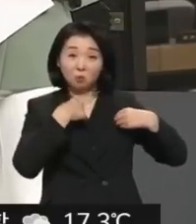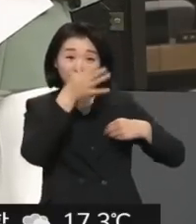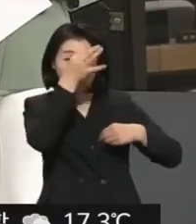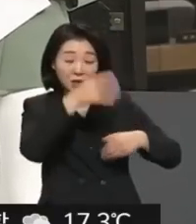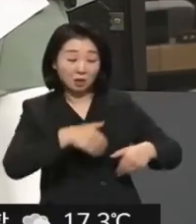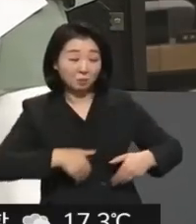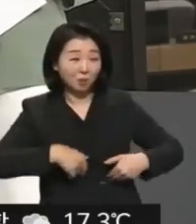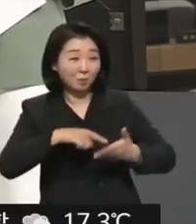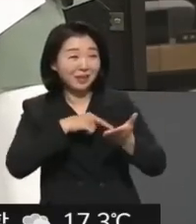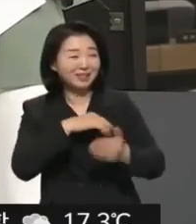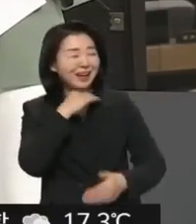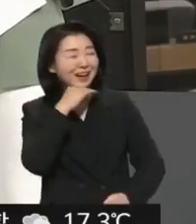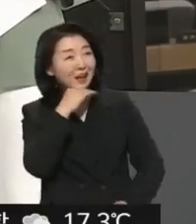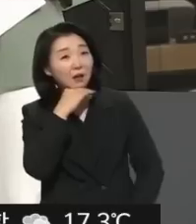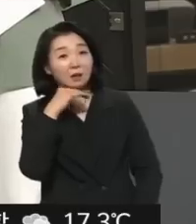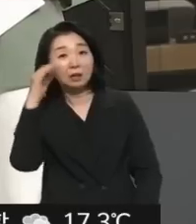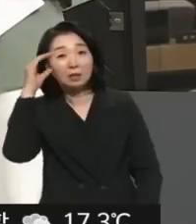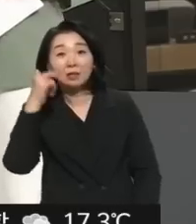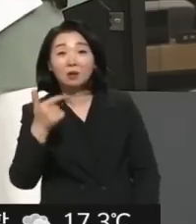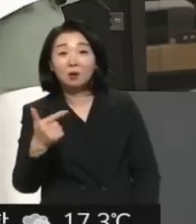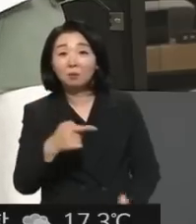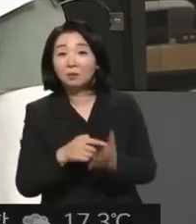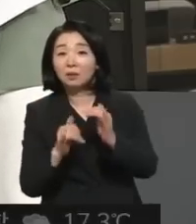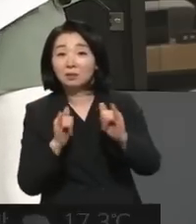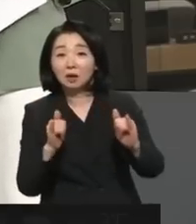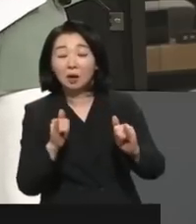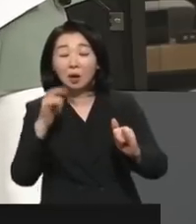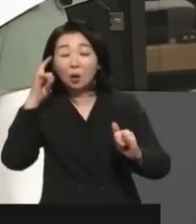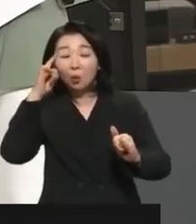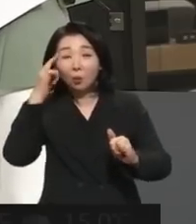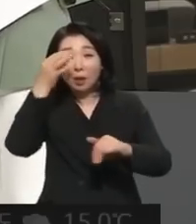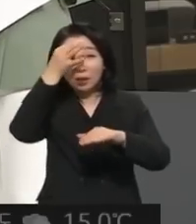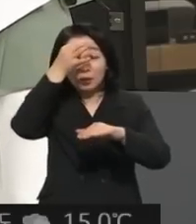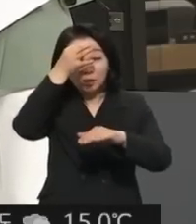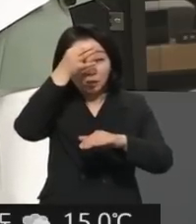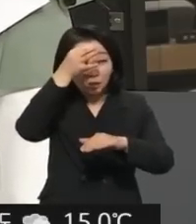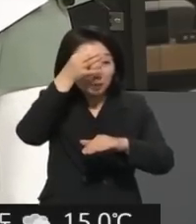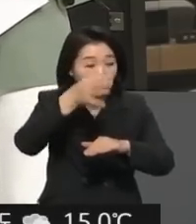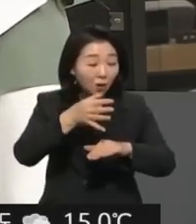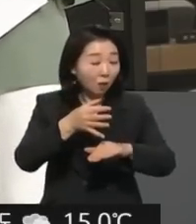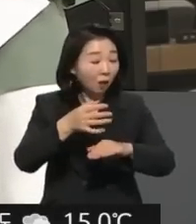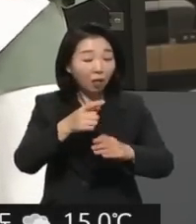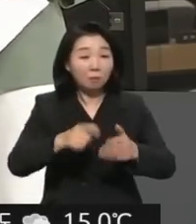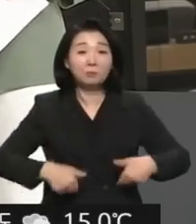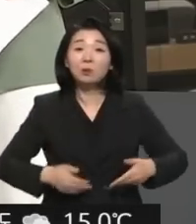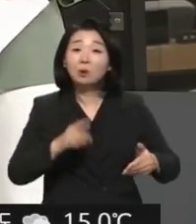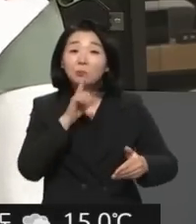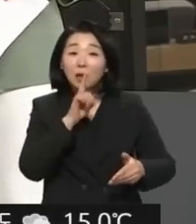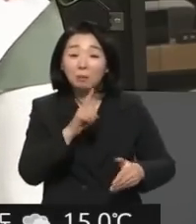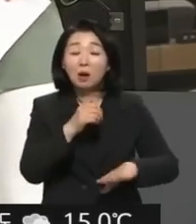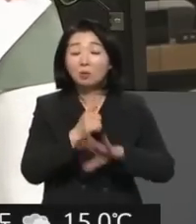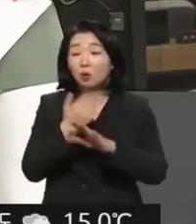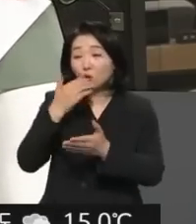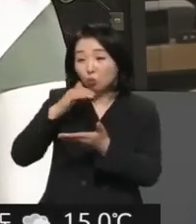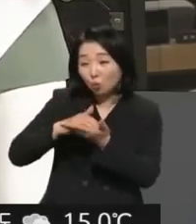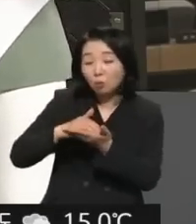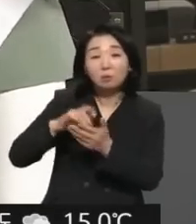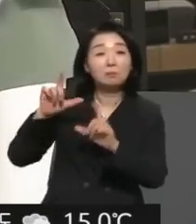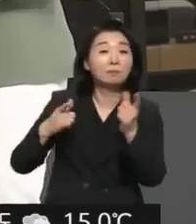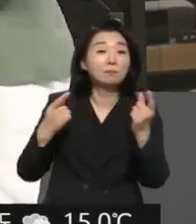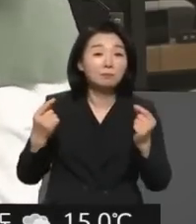배상을 기대했던 피해자들에게는 오히려 이 사과의 의무를 변제해준 사람이 비유하자면 돌덩이로 비칠